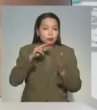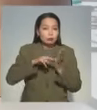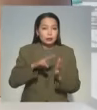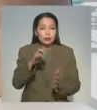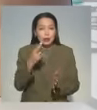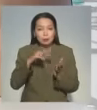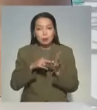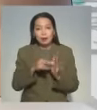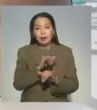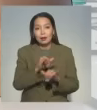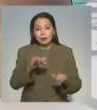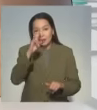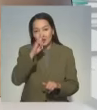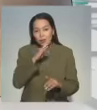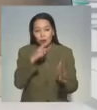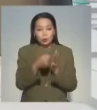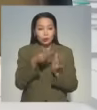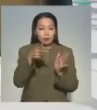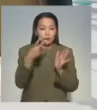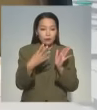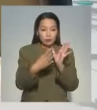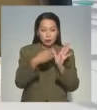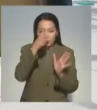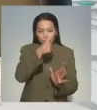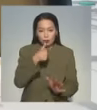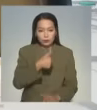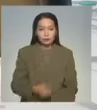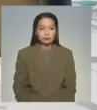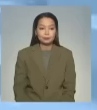плана развития Казахстана до 2029 года.